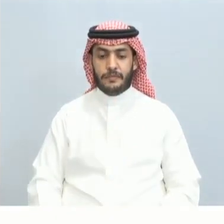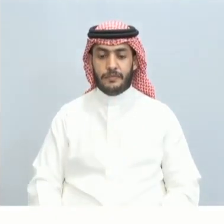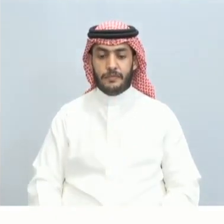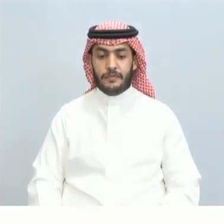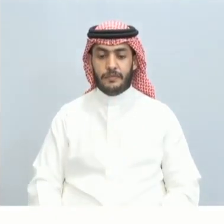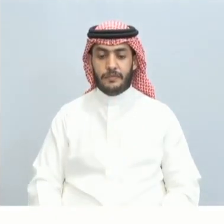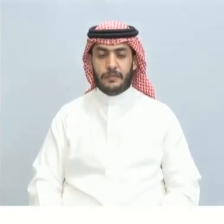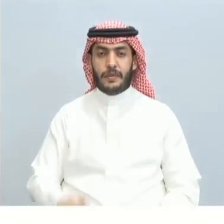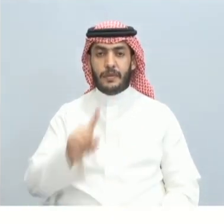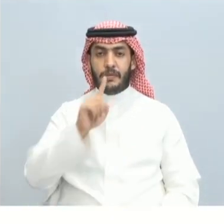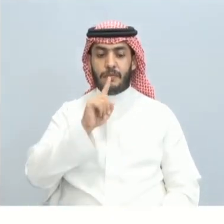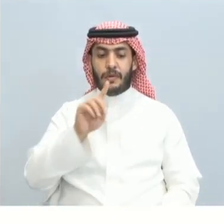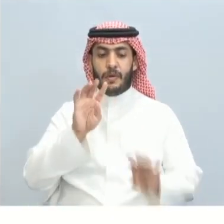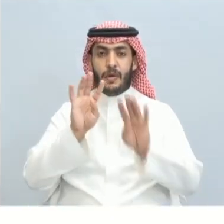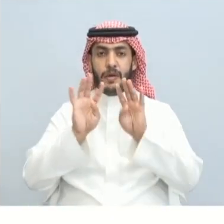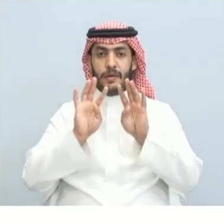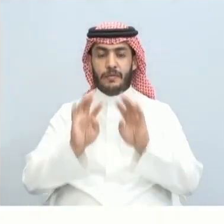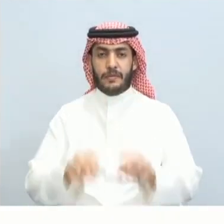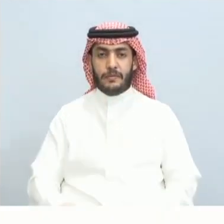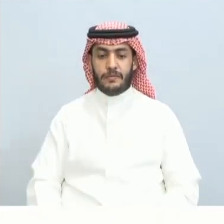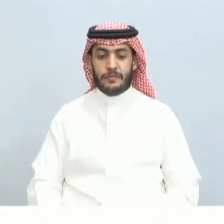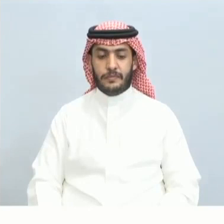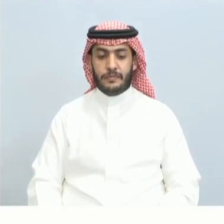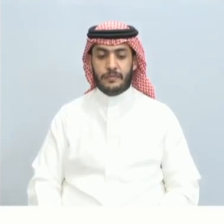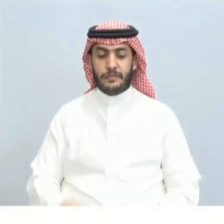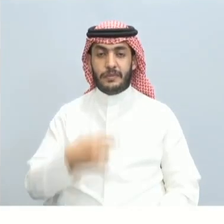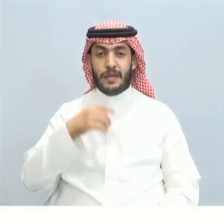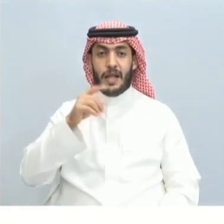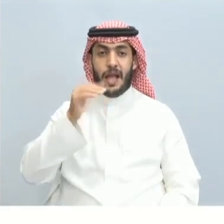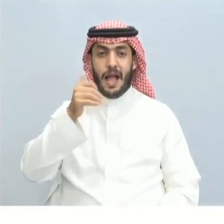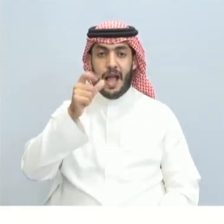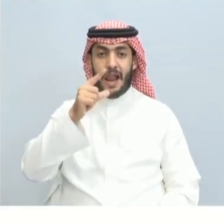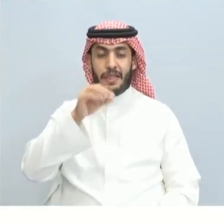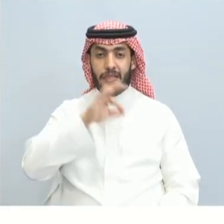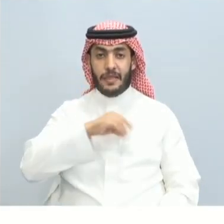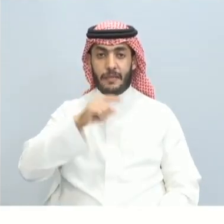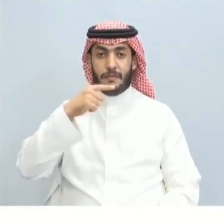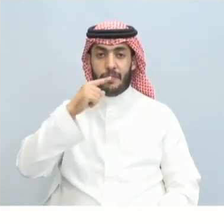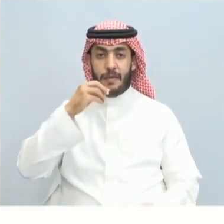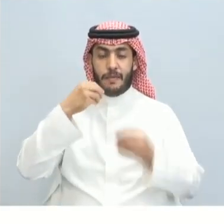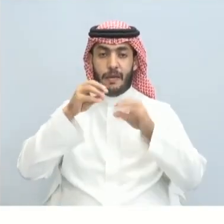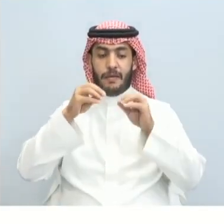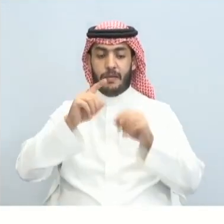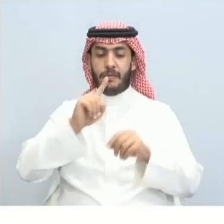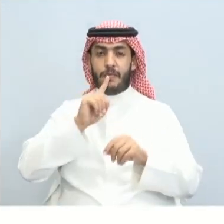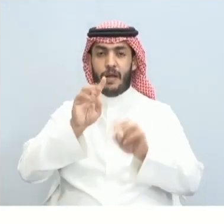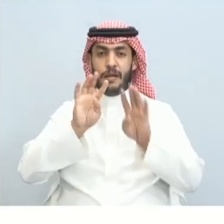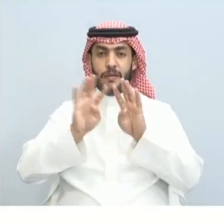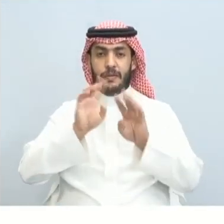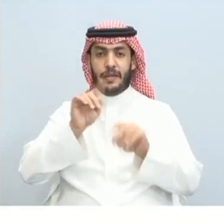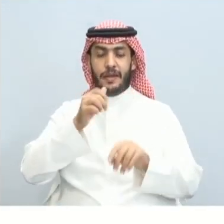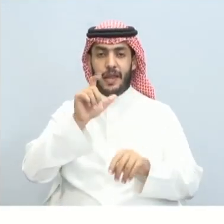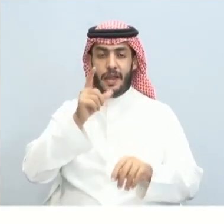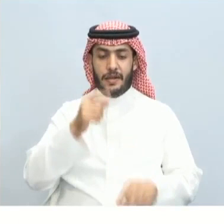حاصل ضربها واربعين اذا ما يكسبه خالد اذا باعه اثنى عشر علبه هو 144